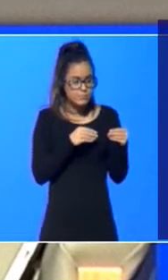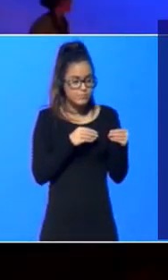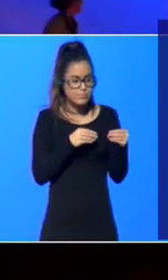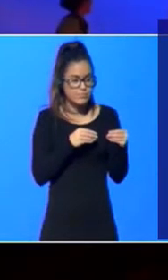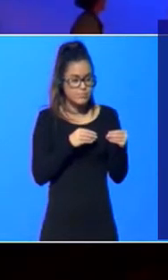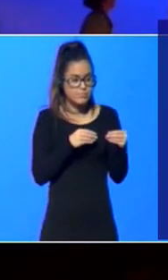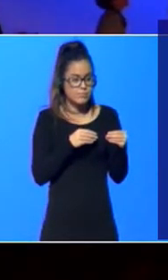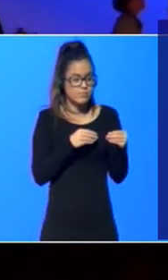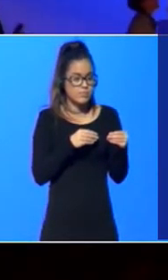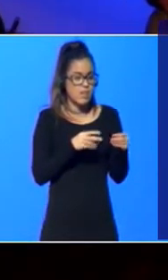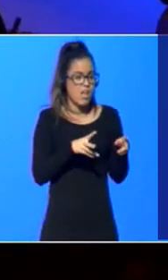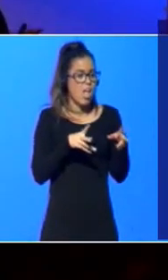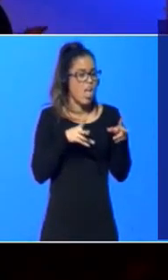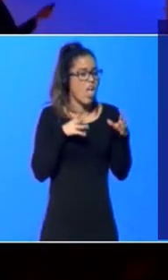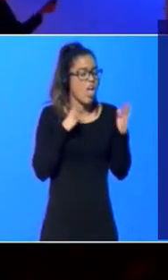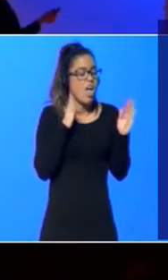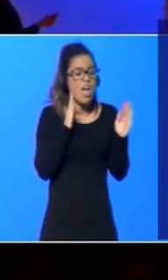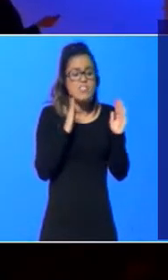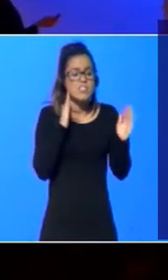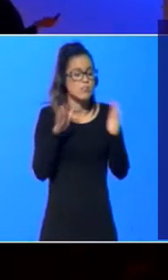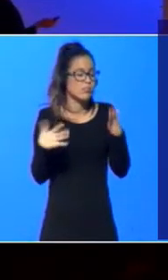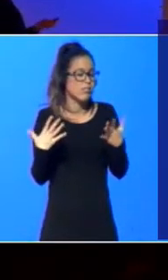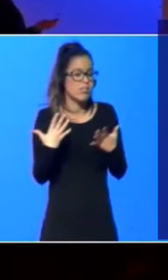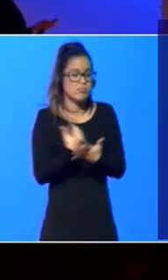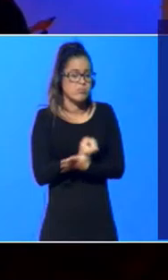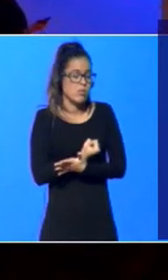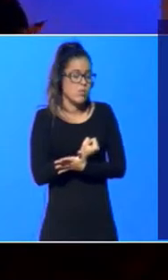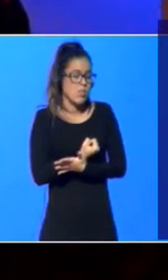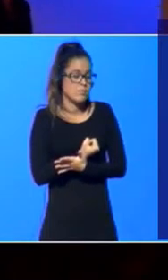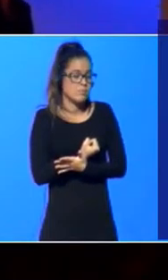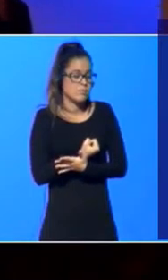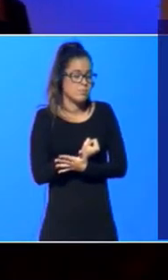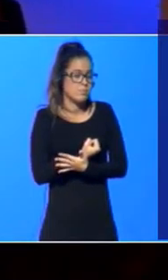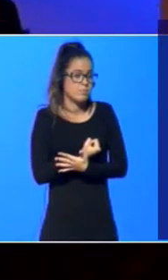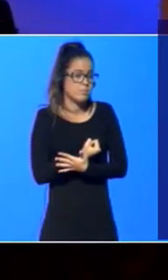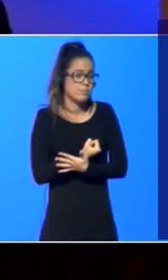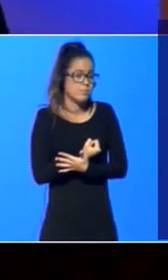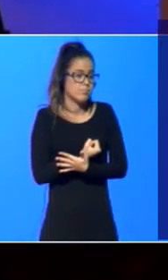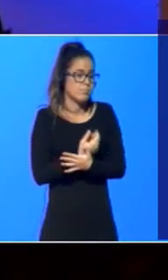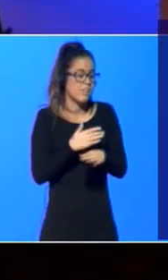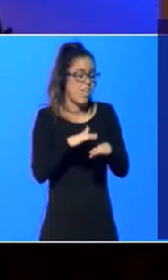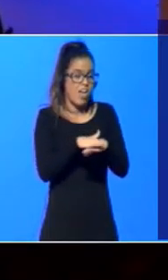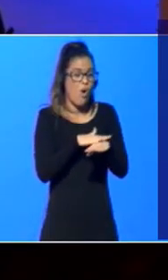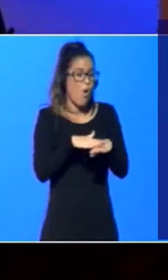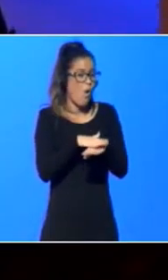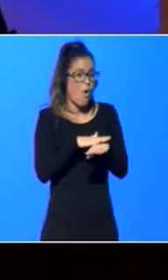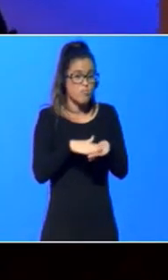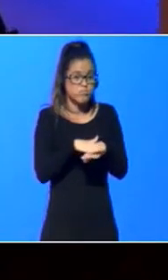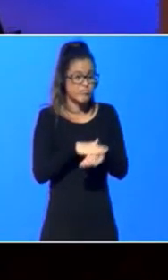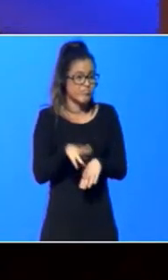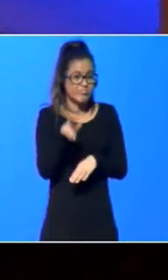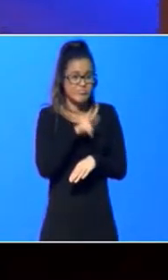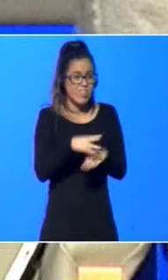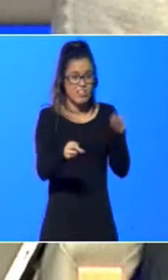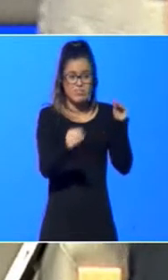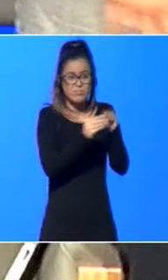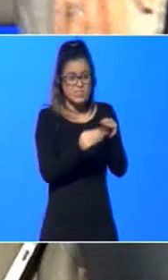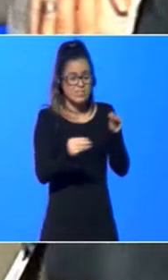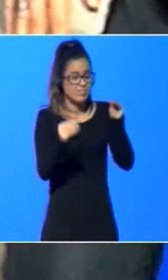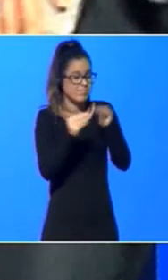momentuz etapa guztietan ba, behar bada oinarriak berdinak izango direla, ezta? Pertsona